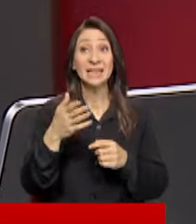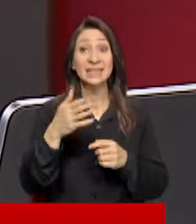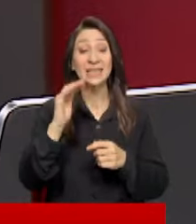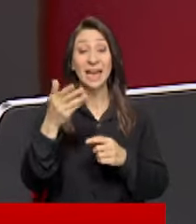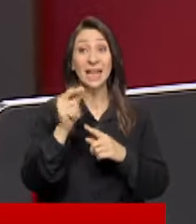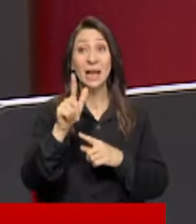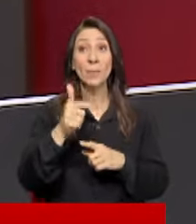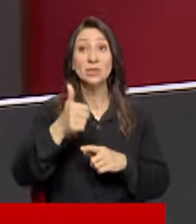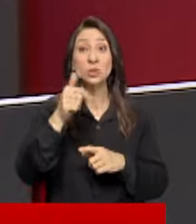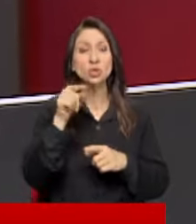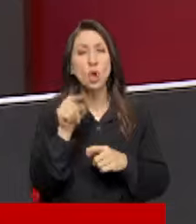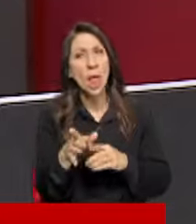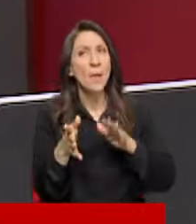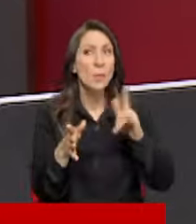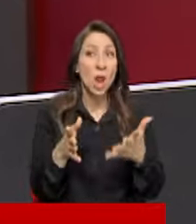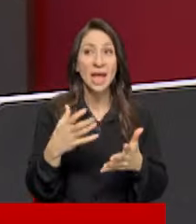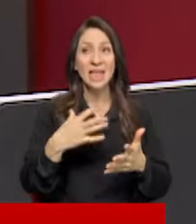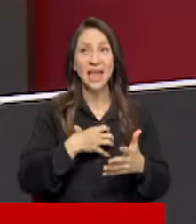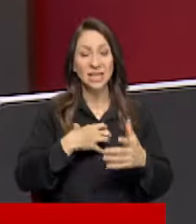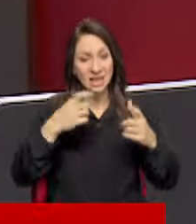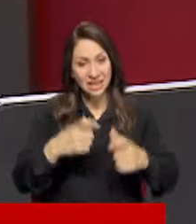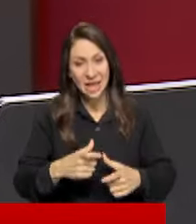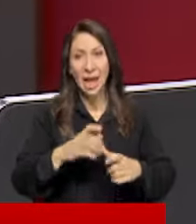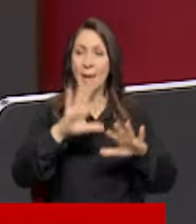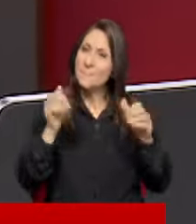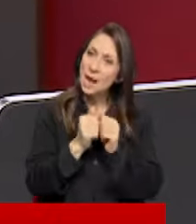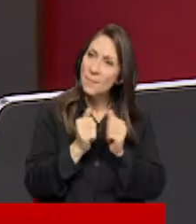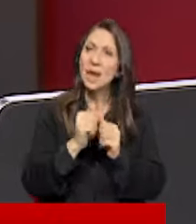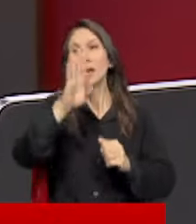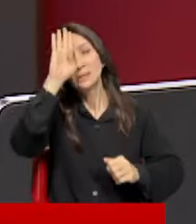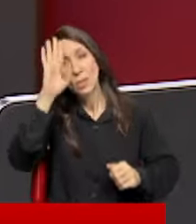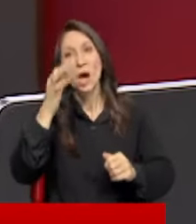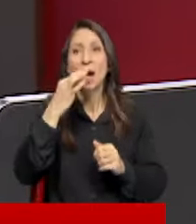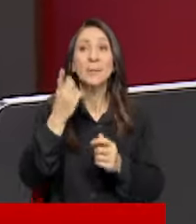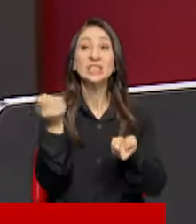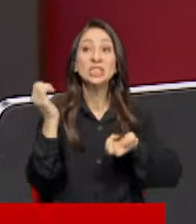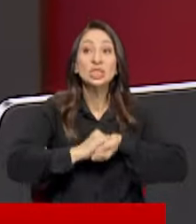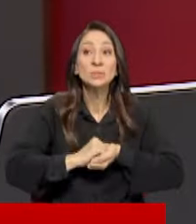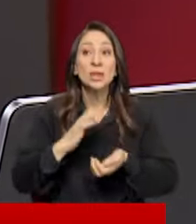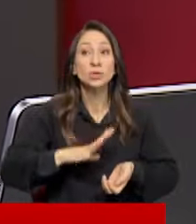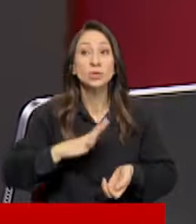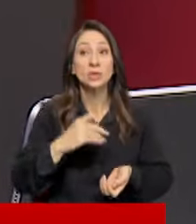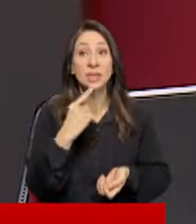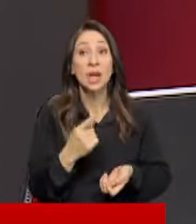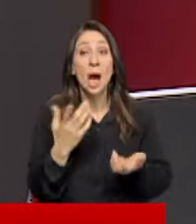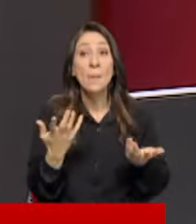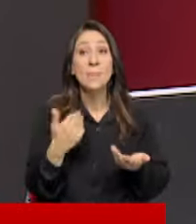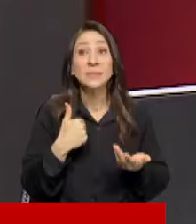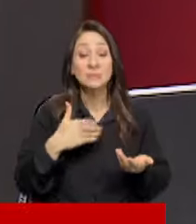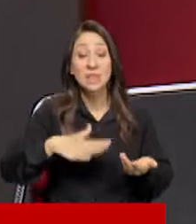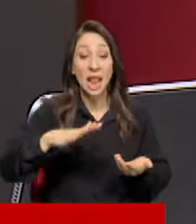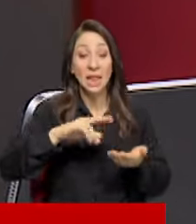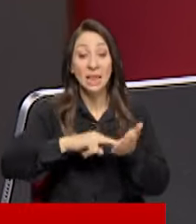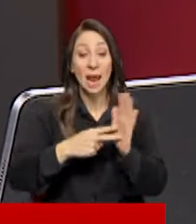Diğer il başkanlığım şu veya bu şekilde kendi şehrinde hep beraber İstanbul'da Ankara bir işbirliği istiyor dedi. Ama bizim genel